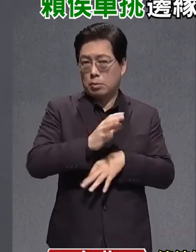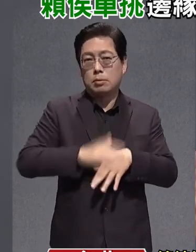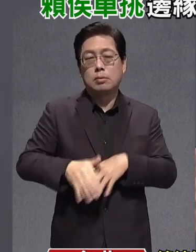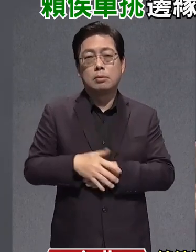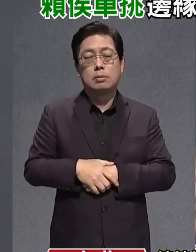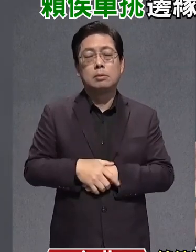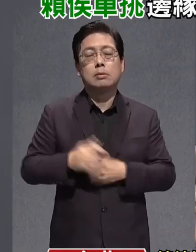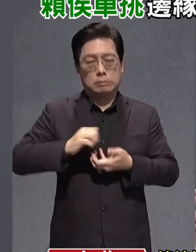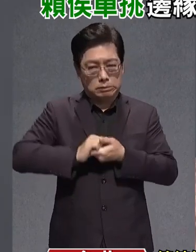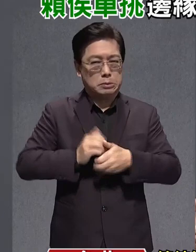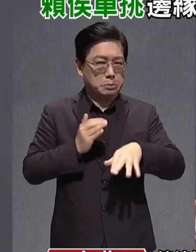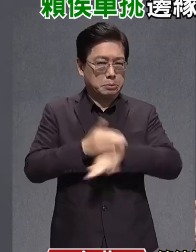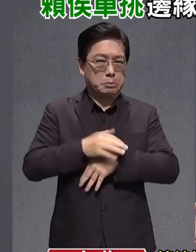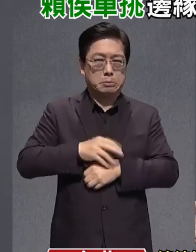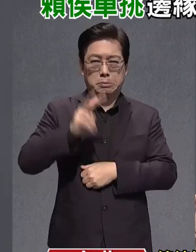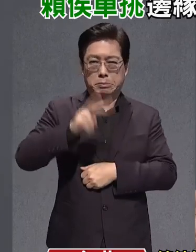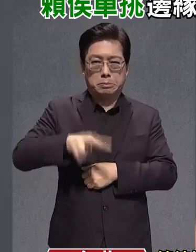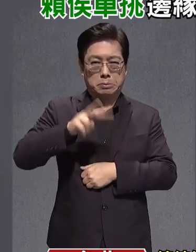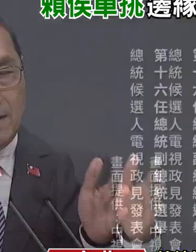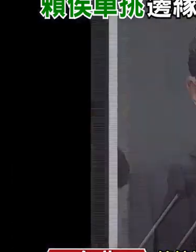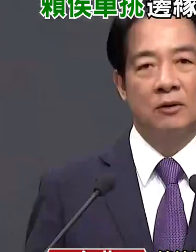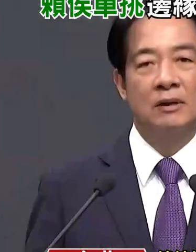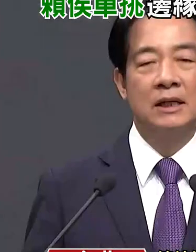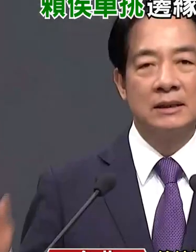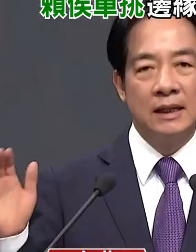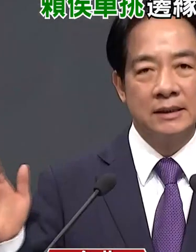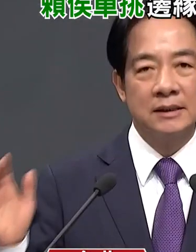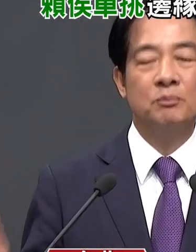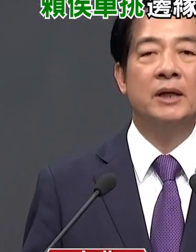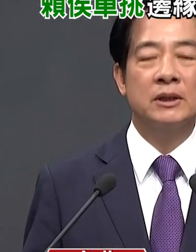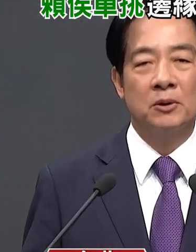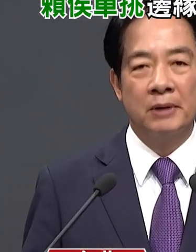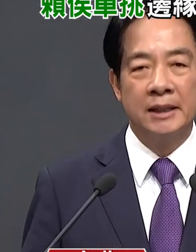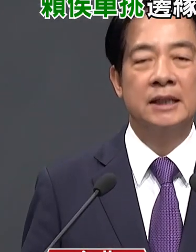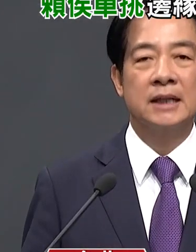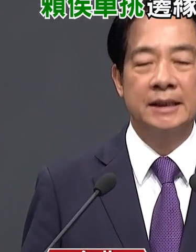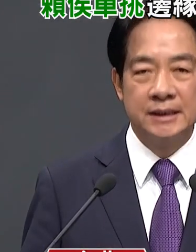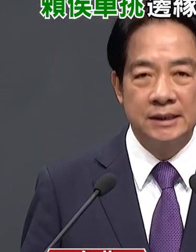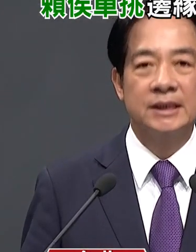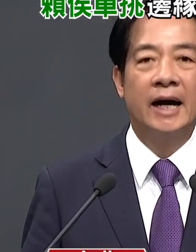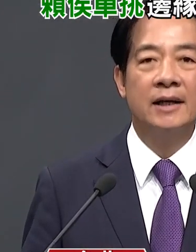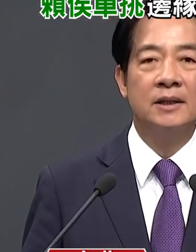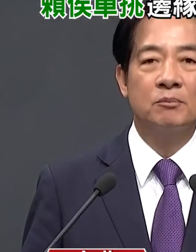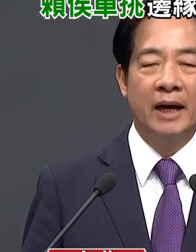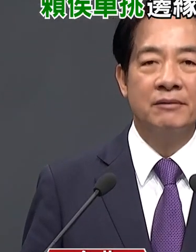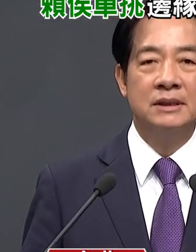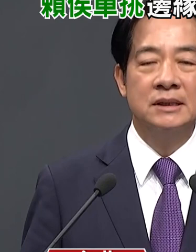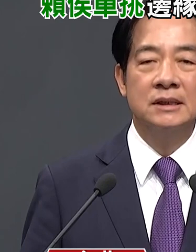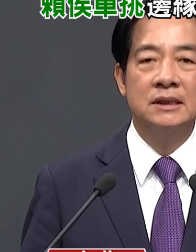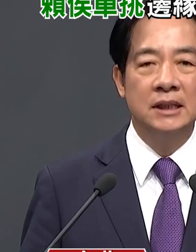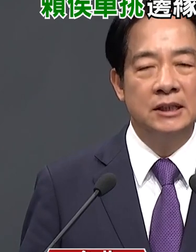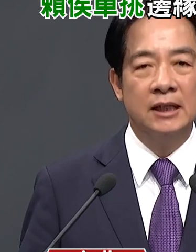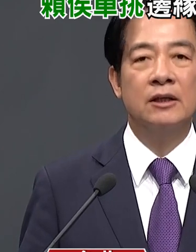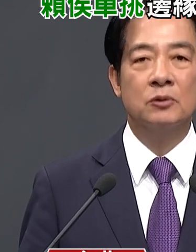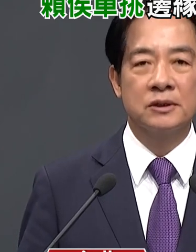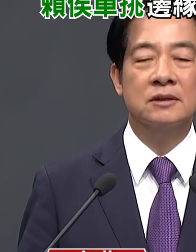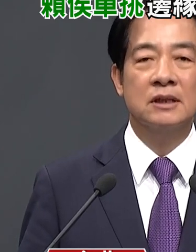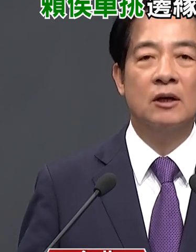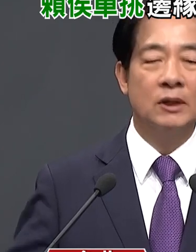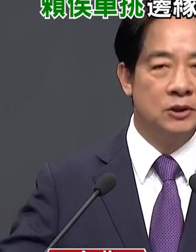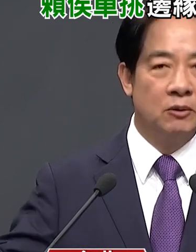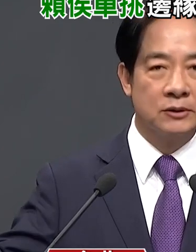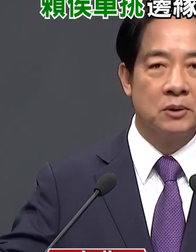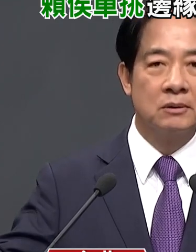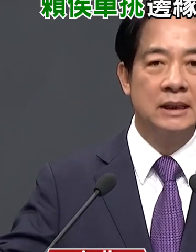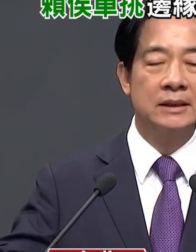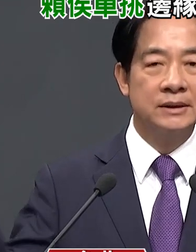所以绝对会超过2100户。 从意识形态站到居住正义，虽然说是政见发表，但你踹我一脚，当